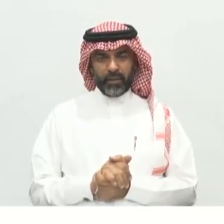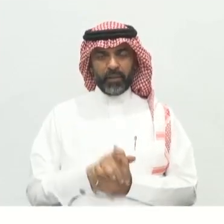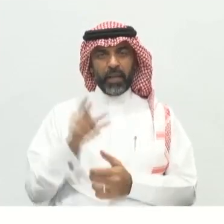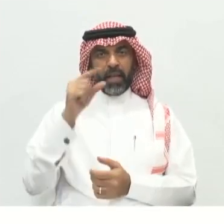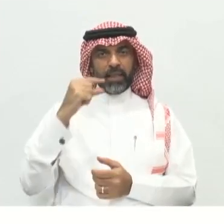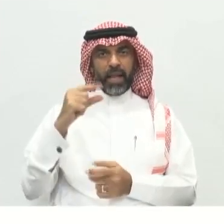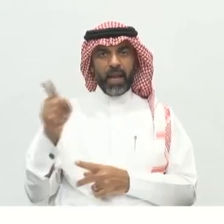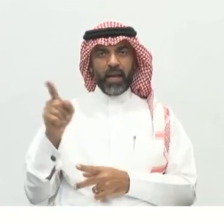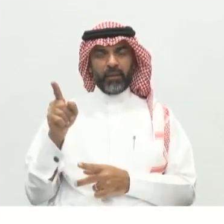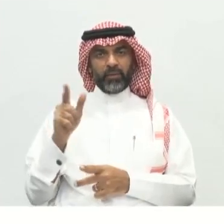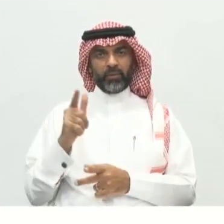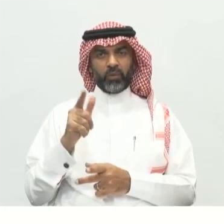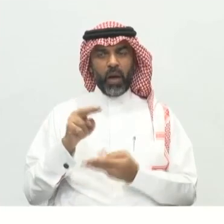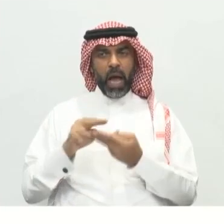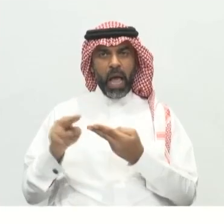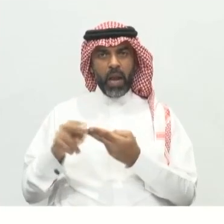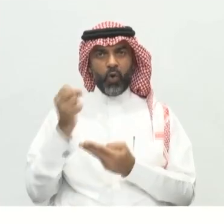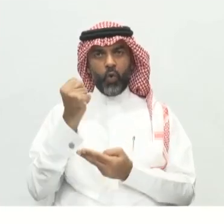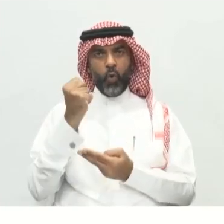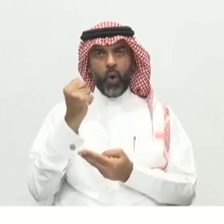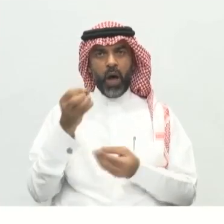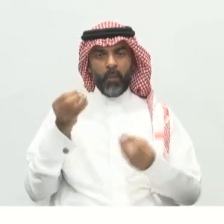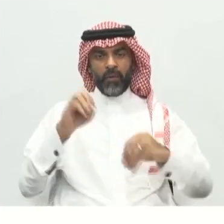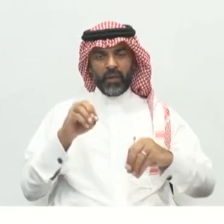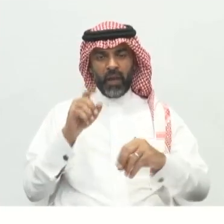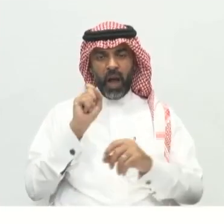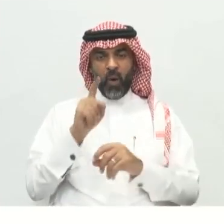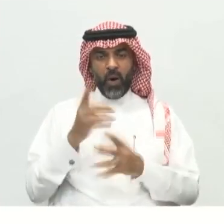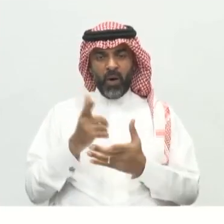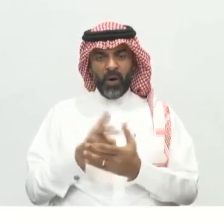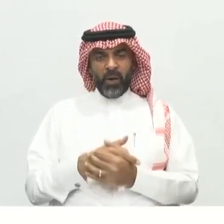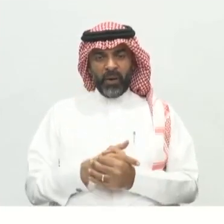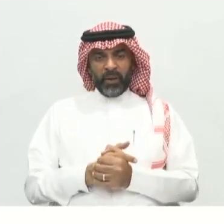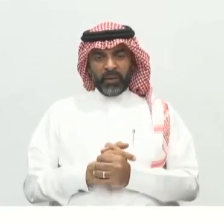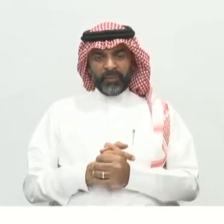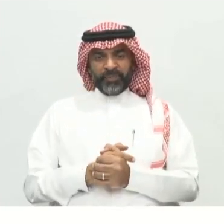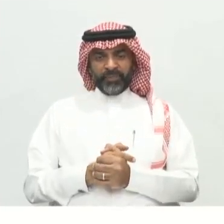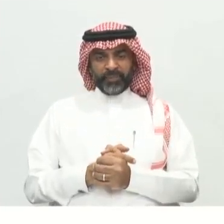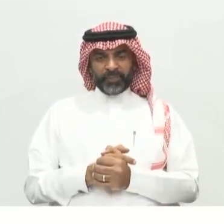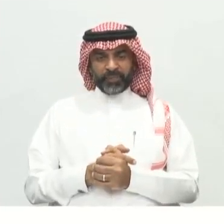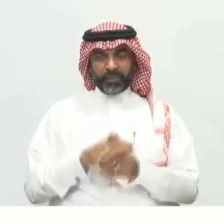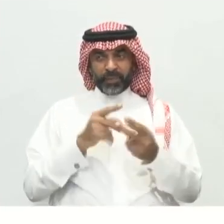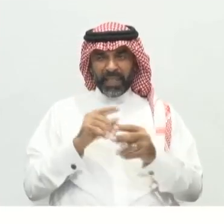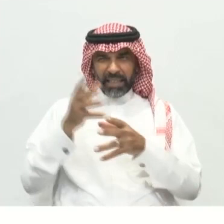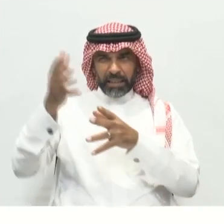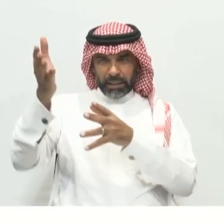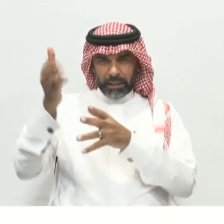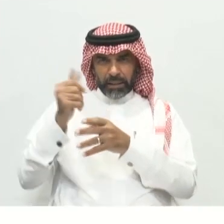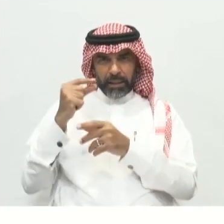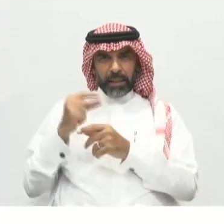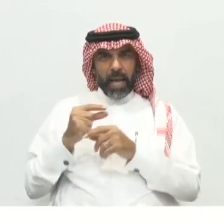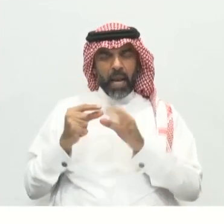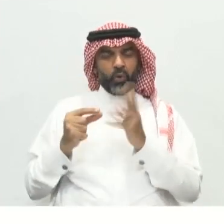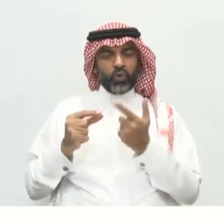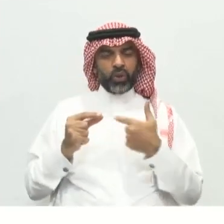داله خوارزميه حل القوه المفرطه في بدايه الداله قمنا بمناداه او استدعاء